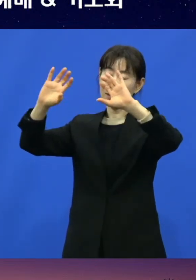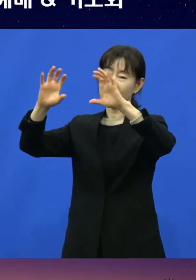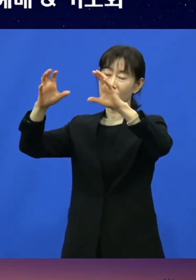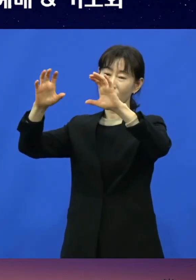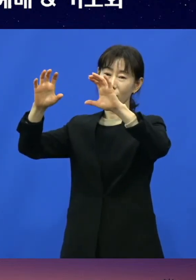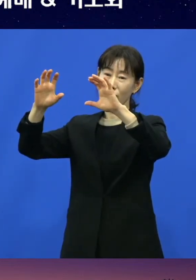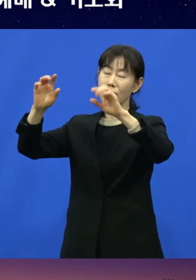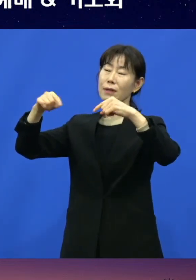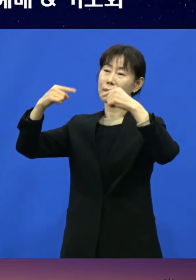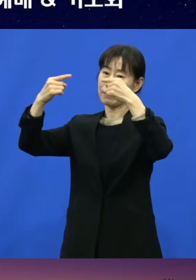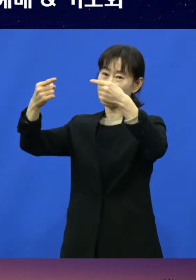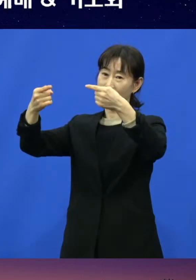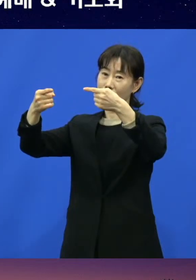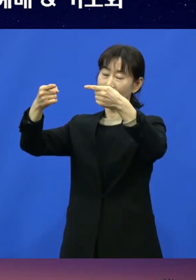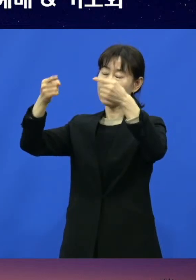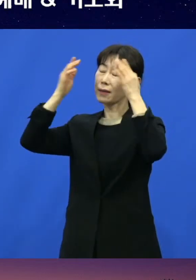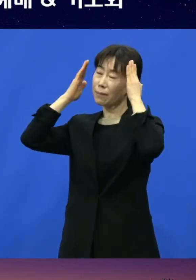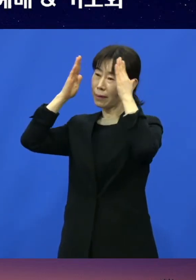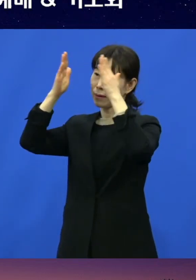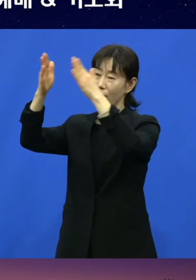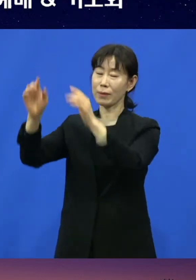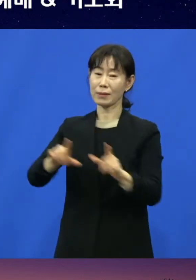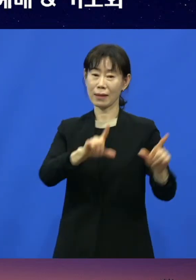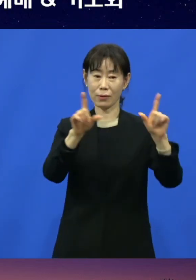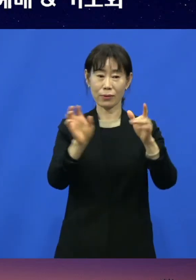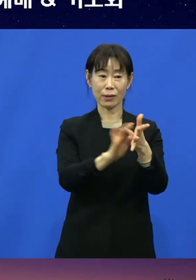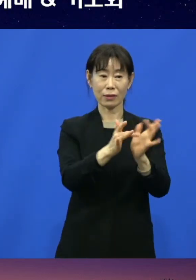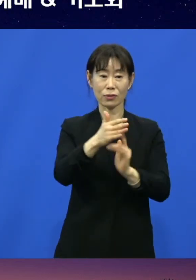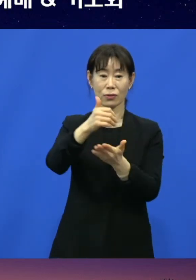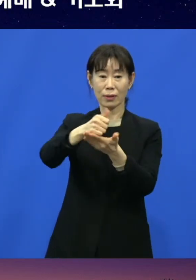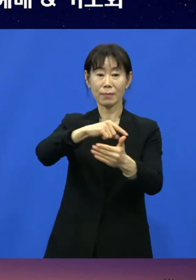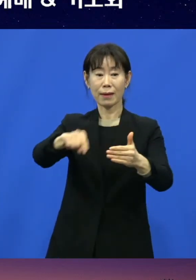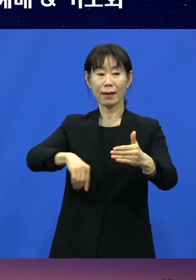자로 예수 안에서,